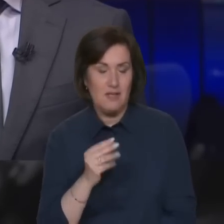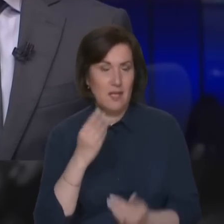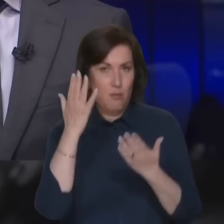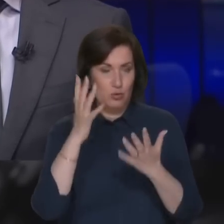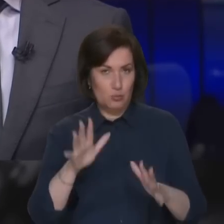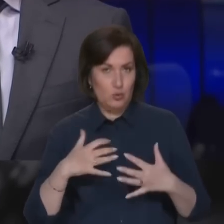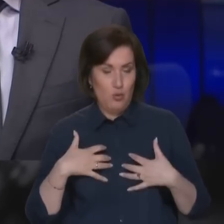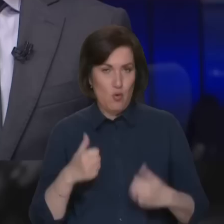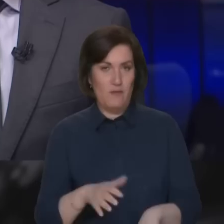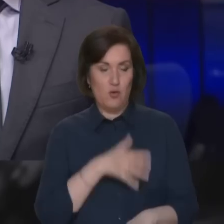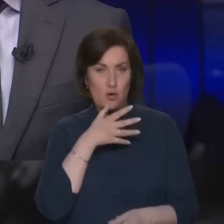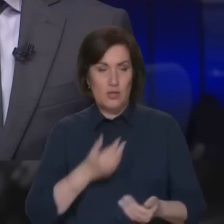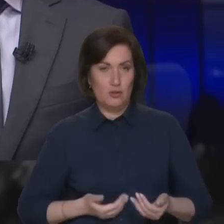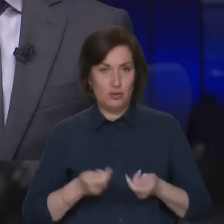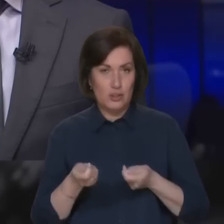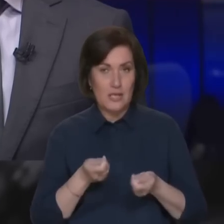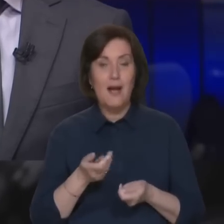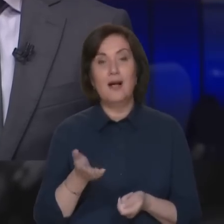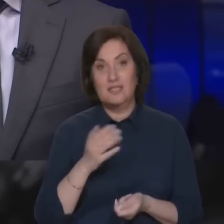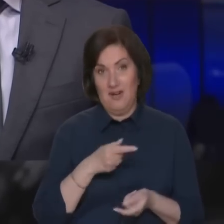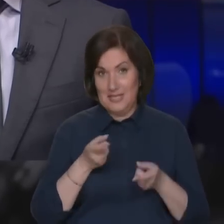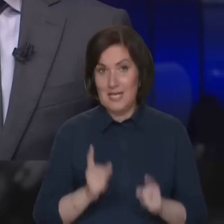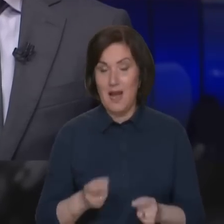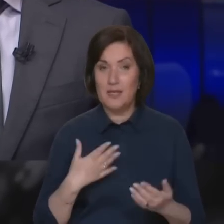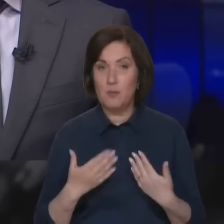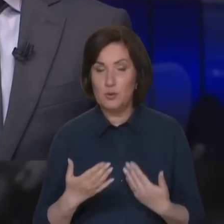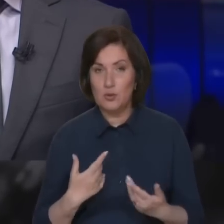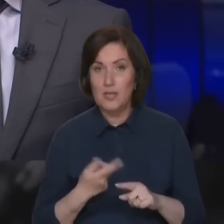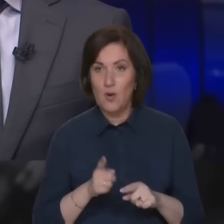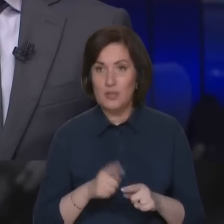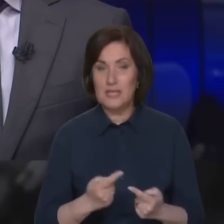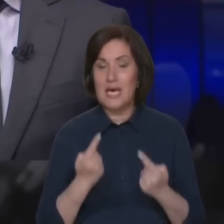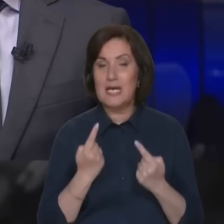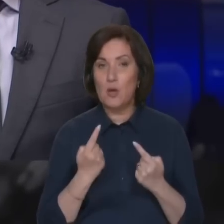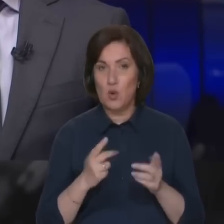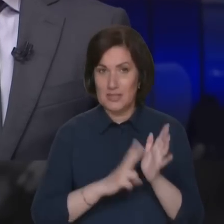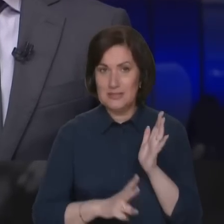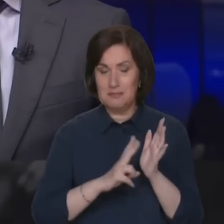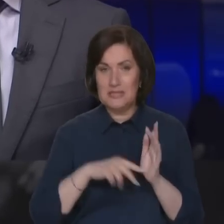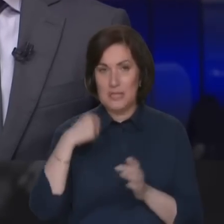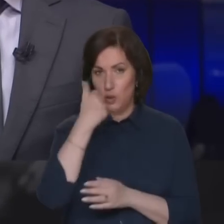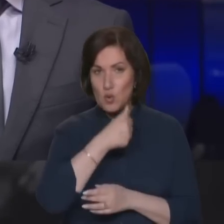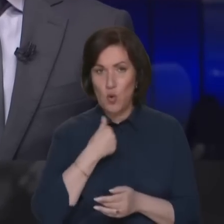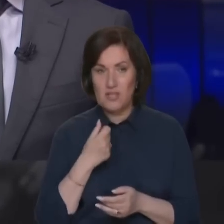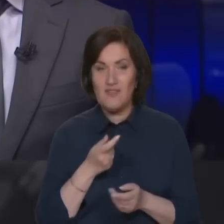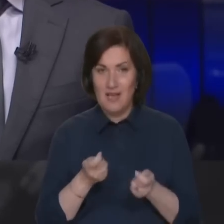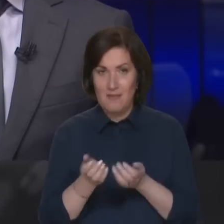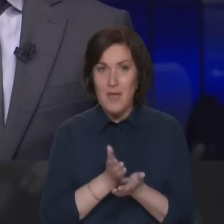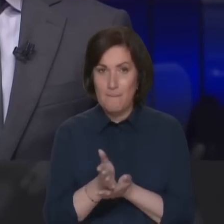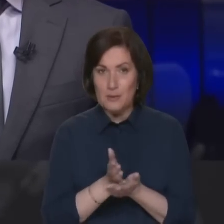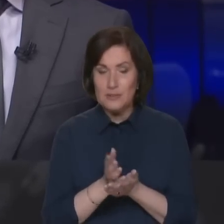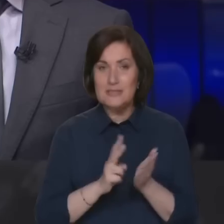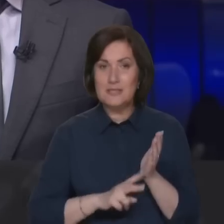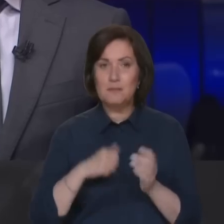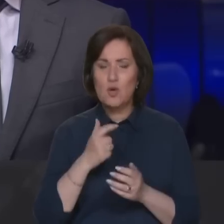йому здоров'я і довгих років життя, але давайте реально підходити оцей рекорд 70 років на престолі,